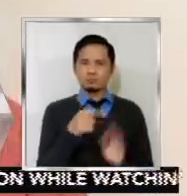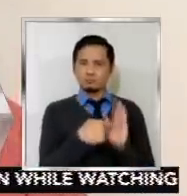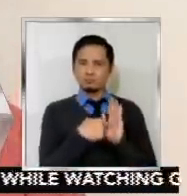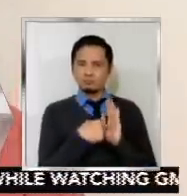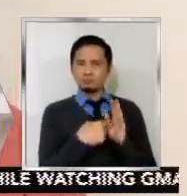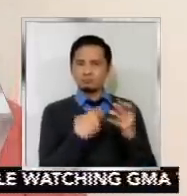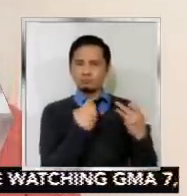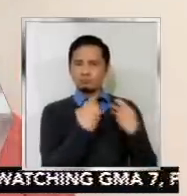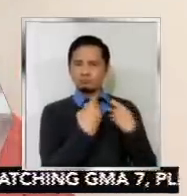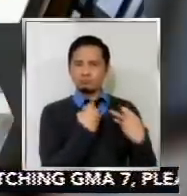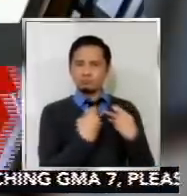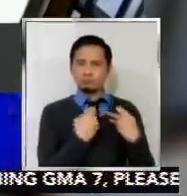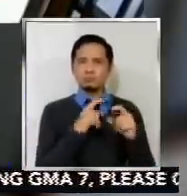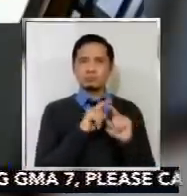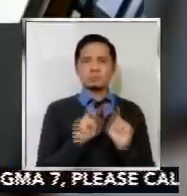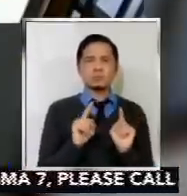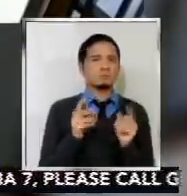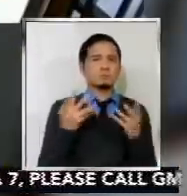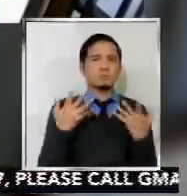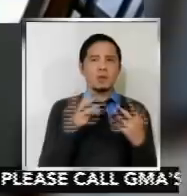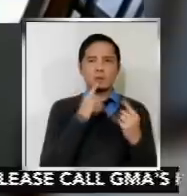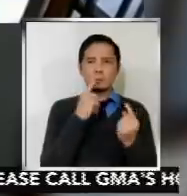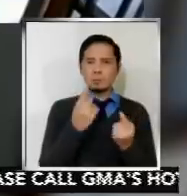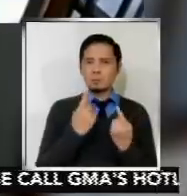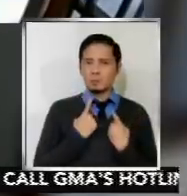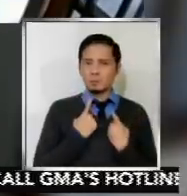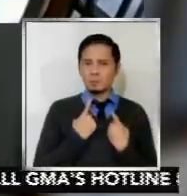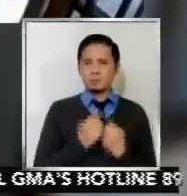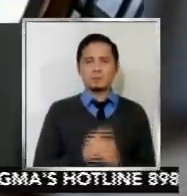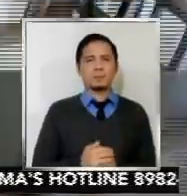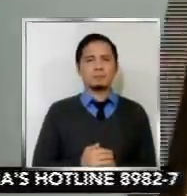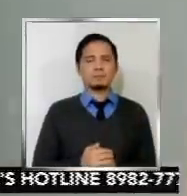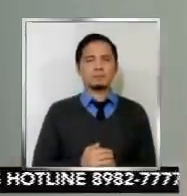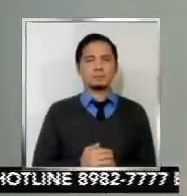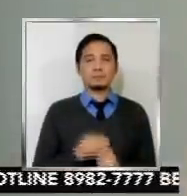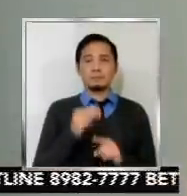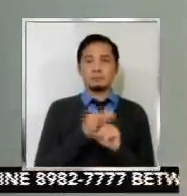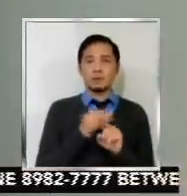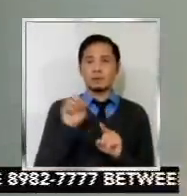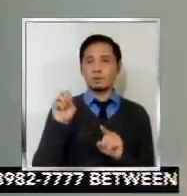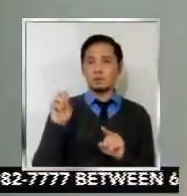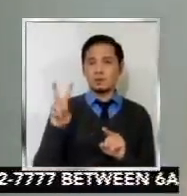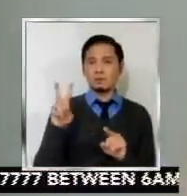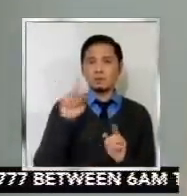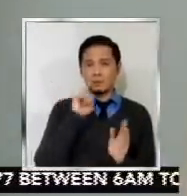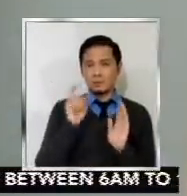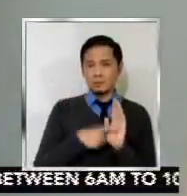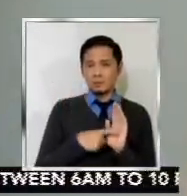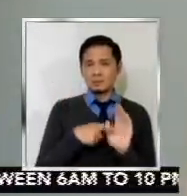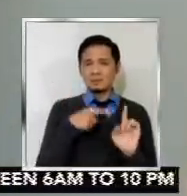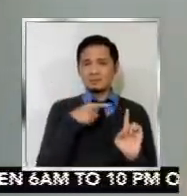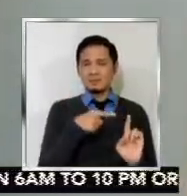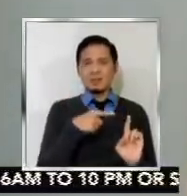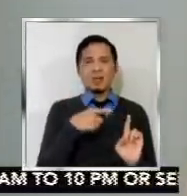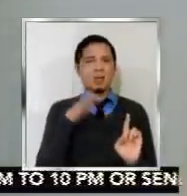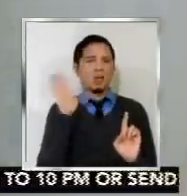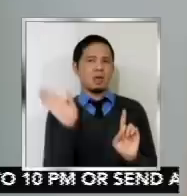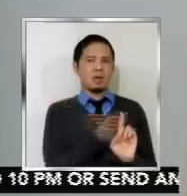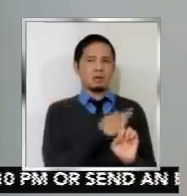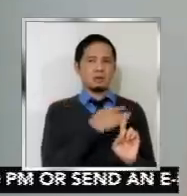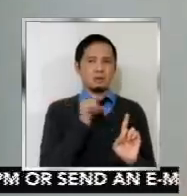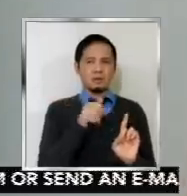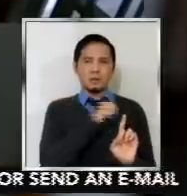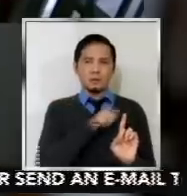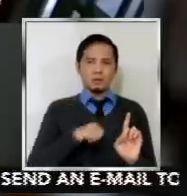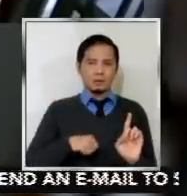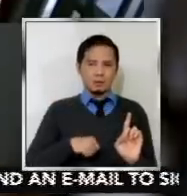did not get an answer. Sakuhang ito noong March 12 kung saan makikita ang tila pagsampal ng ambassador sa kanyang kasambahay